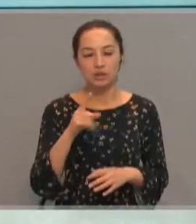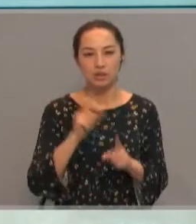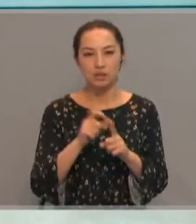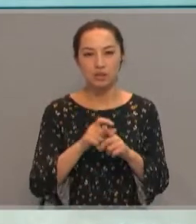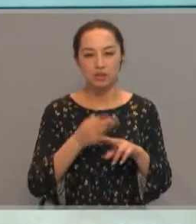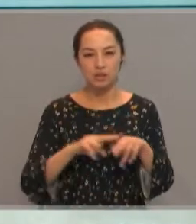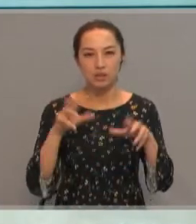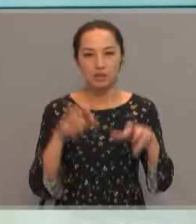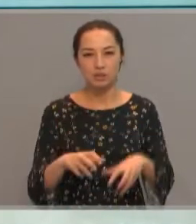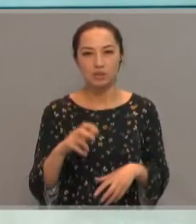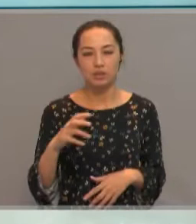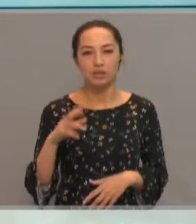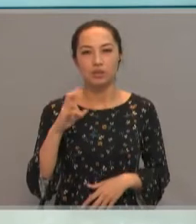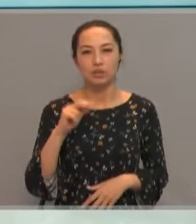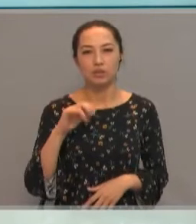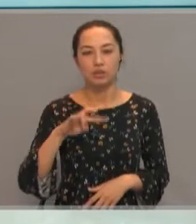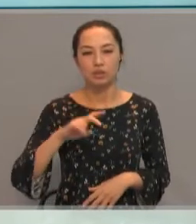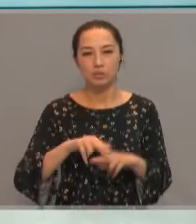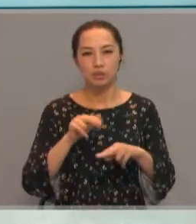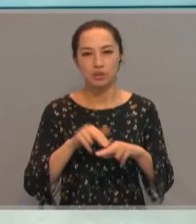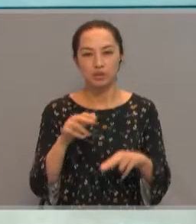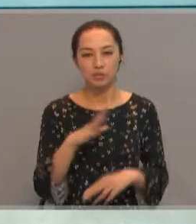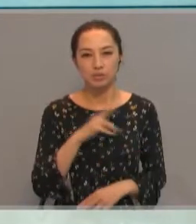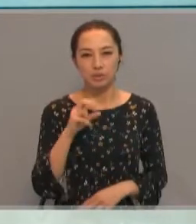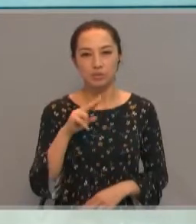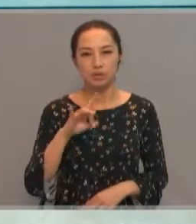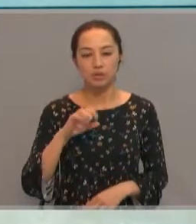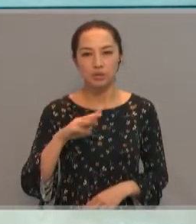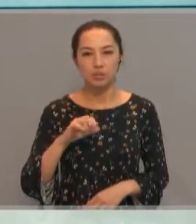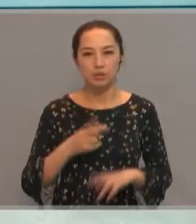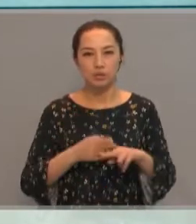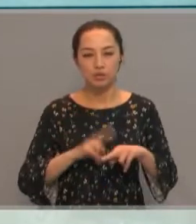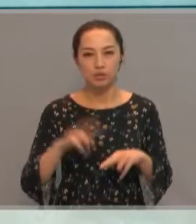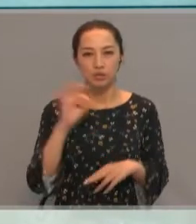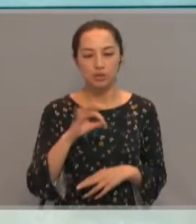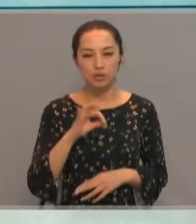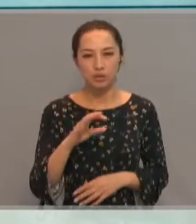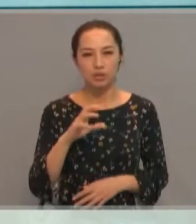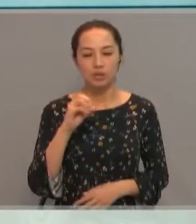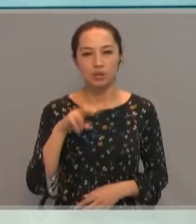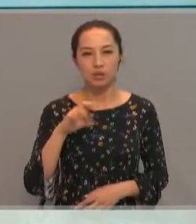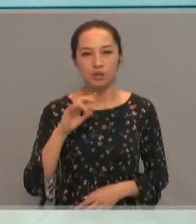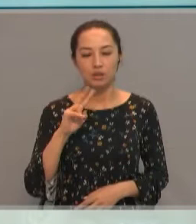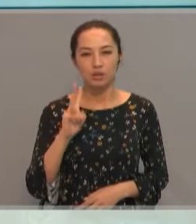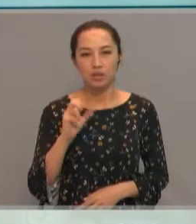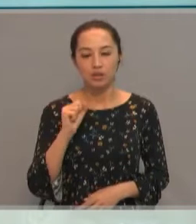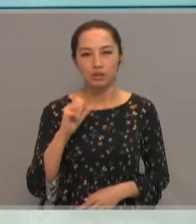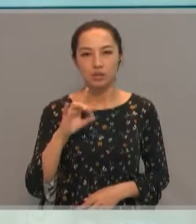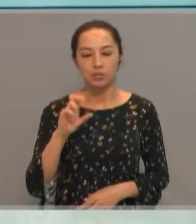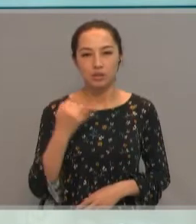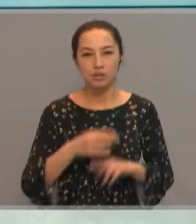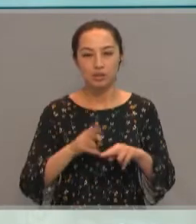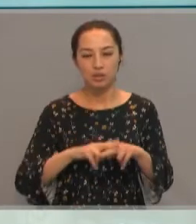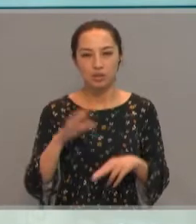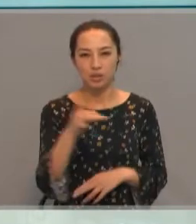словам заместителя начальника департамента полиции Департамента по чрезвычайным ситуациям Эрика Сарыбаева, ситуация с паводками